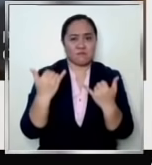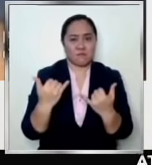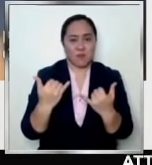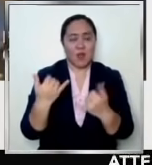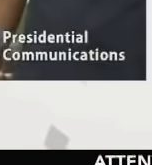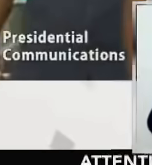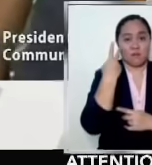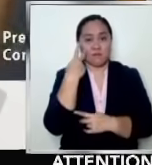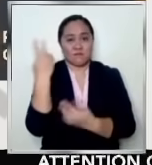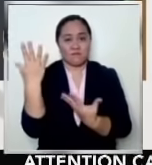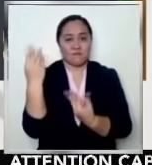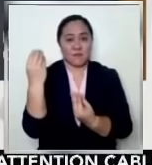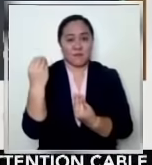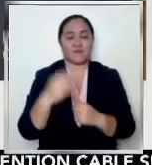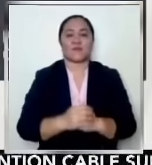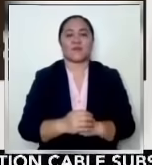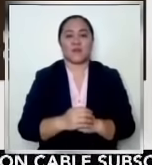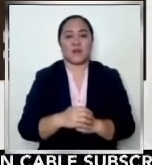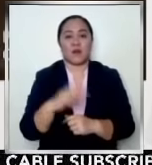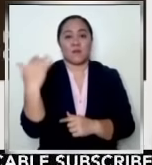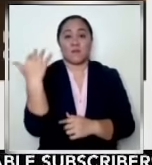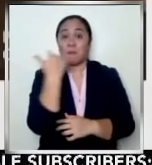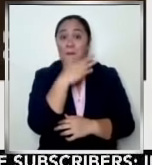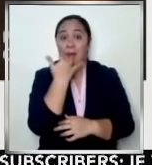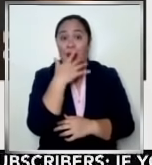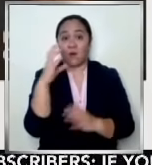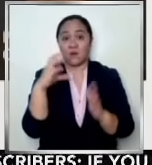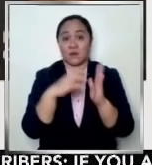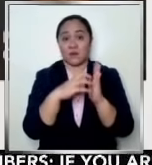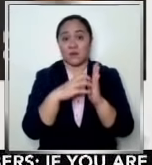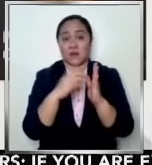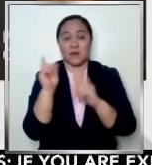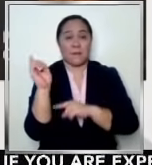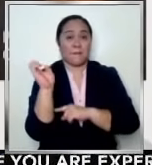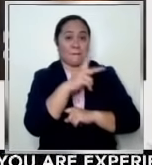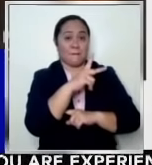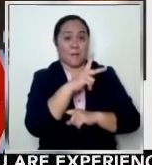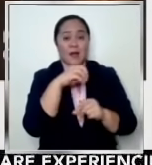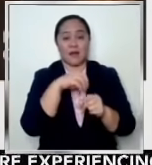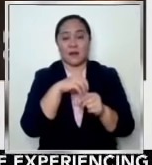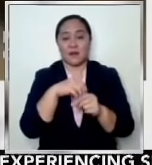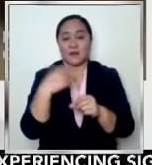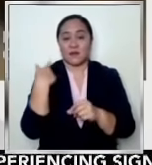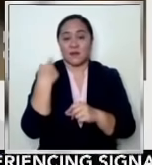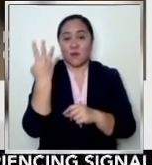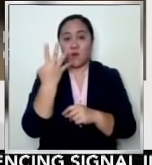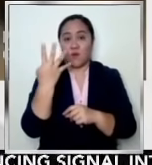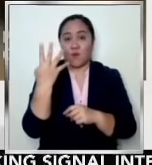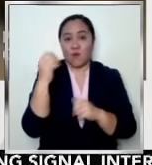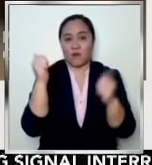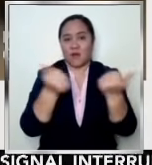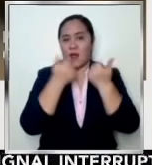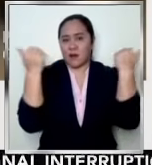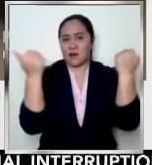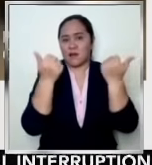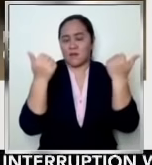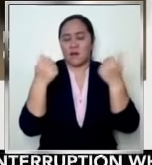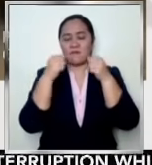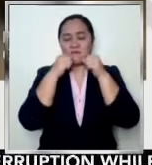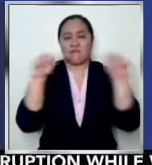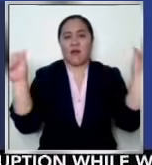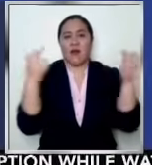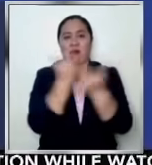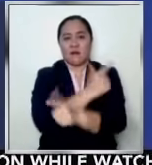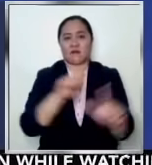Balik Marawi City si Pangulong Duterte kahapon para sa paggunita ng ika-4 na anibersaryo ng deklarasyon ng kalayaan ng lungsod mula sa mga